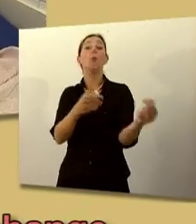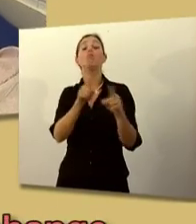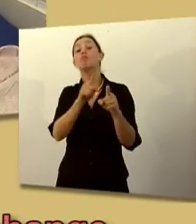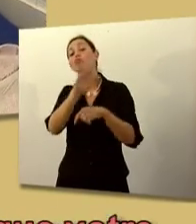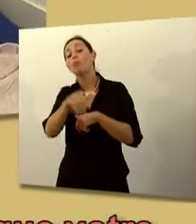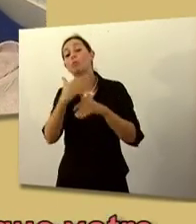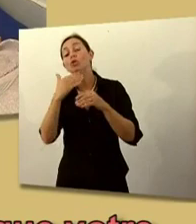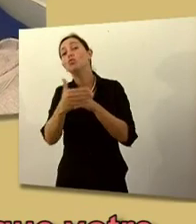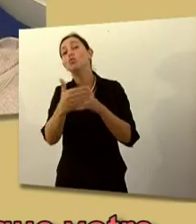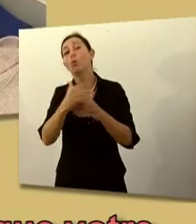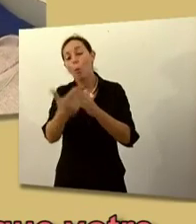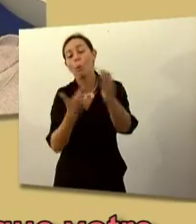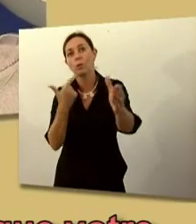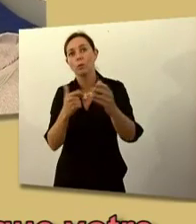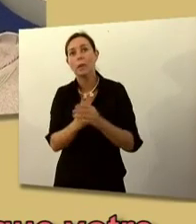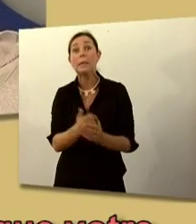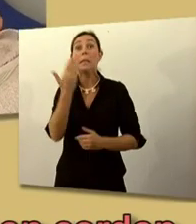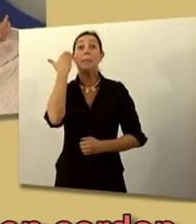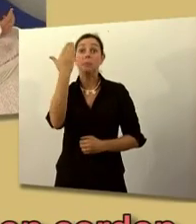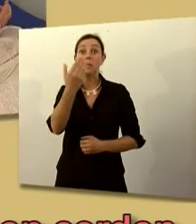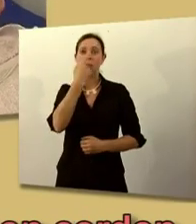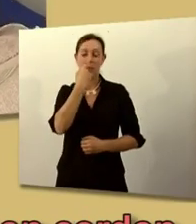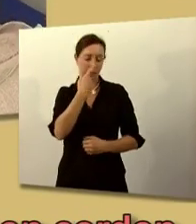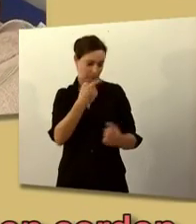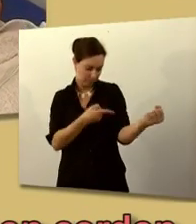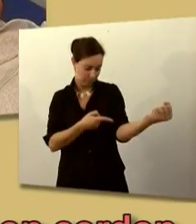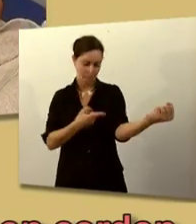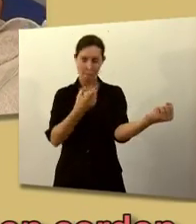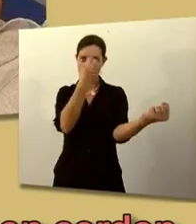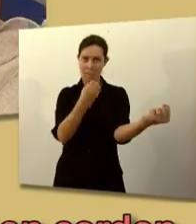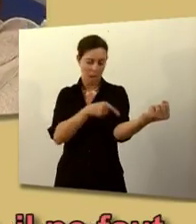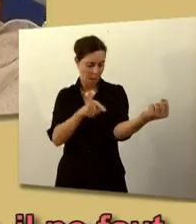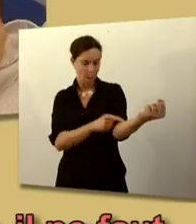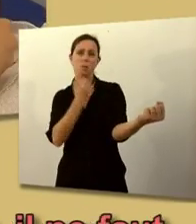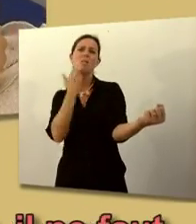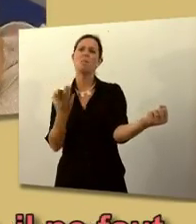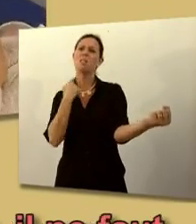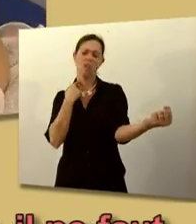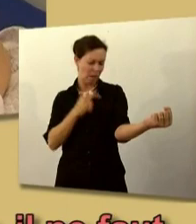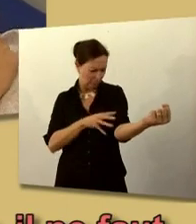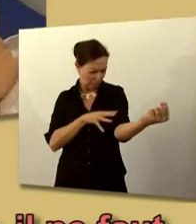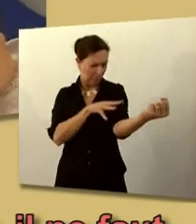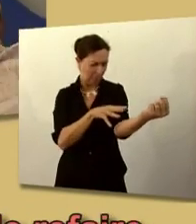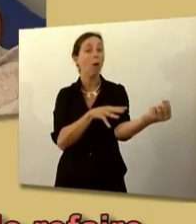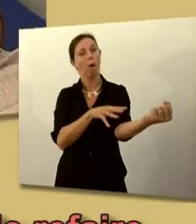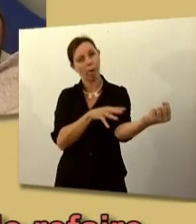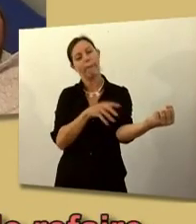son cordon entre deux, il ne faut pas hésiter à le refaire. Voilà, vous pouvez l'habiller complètement.